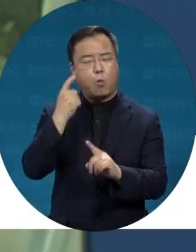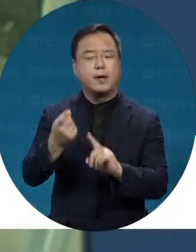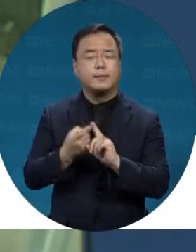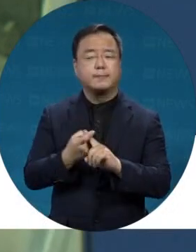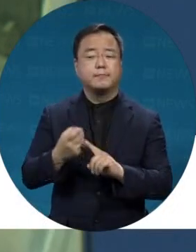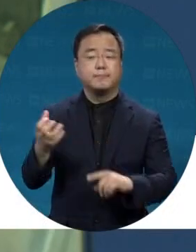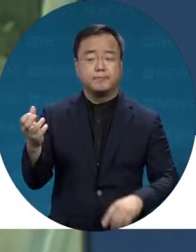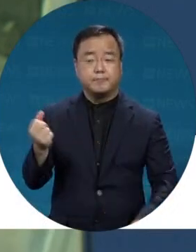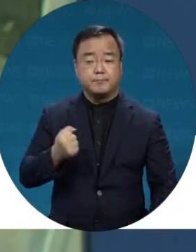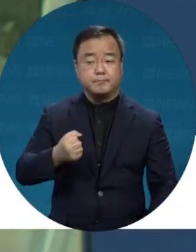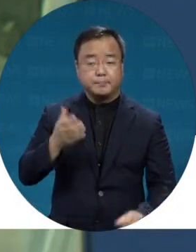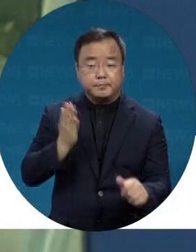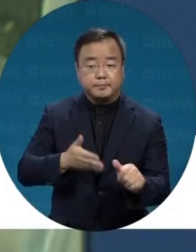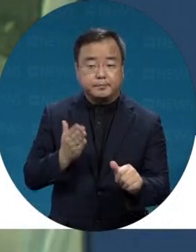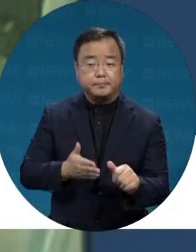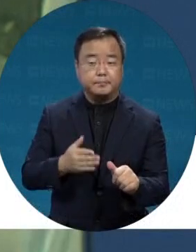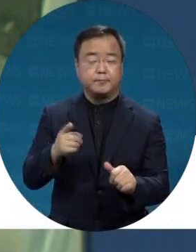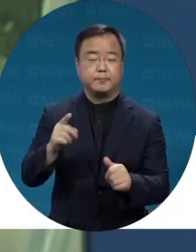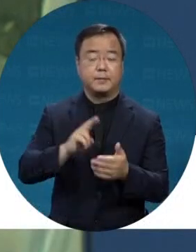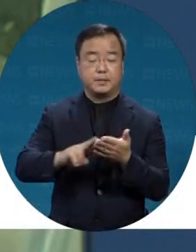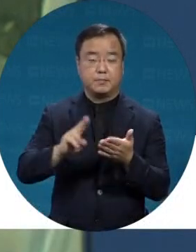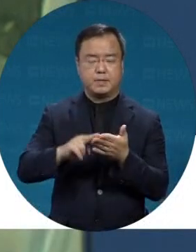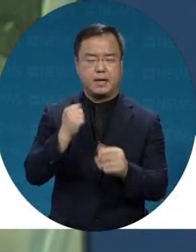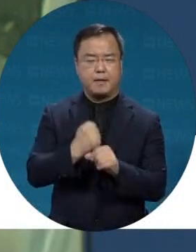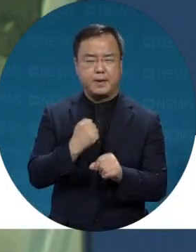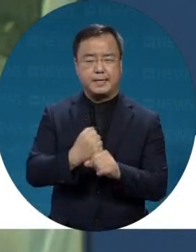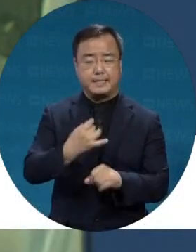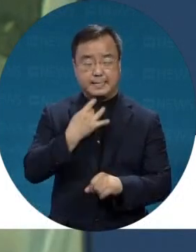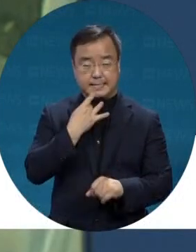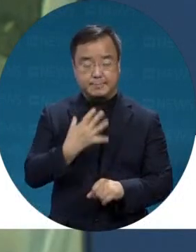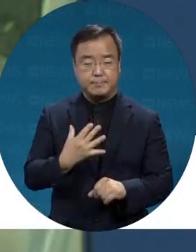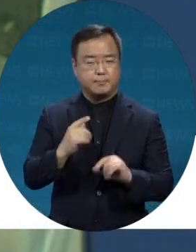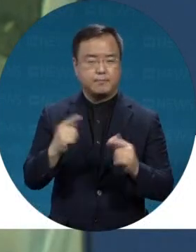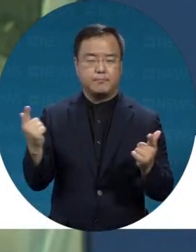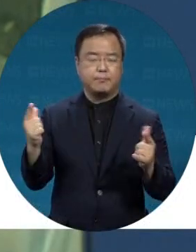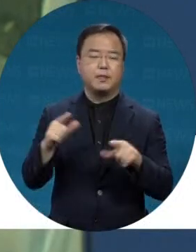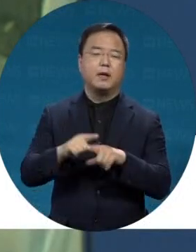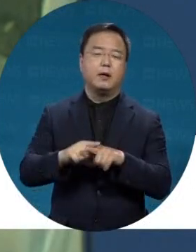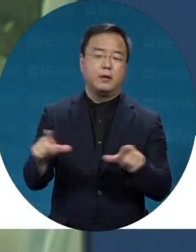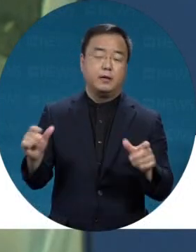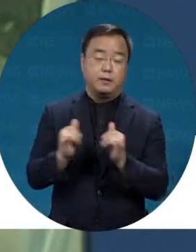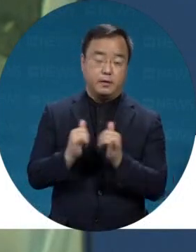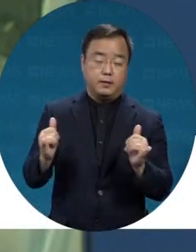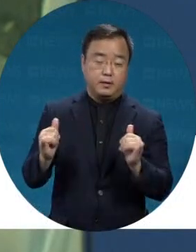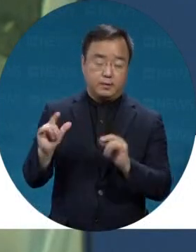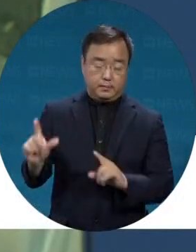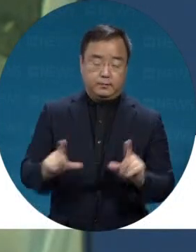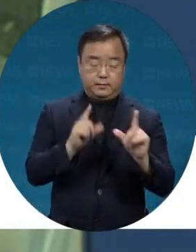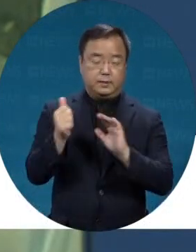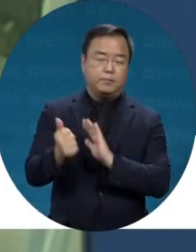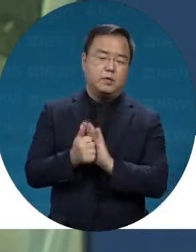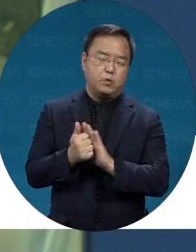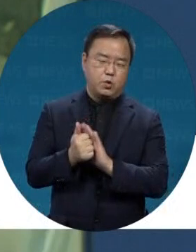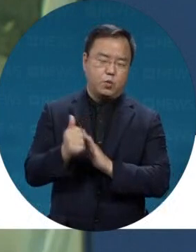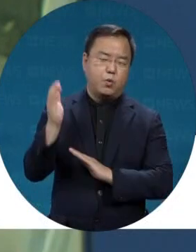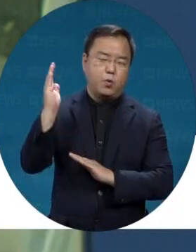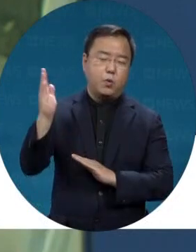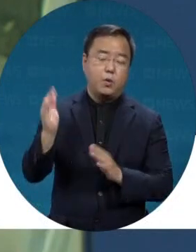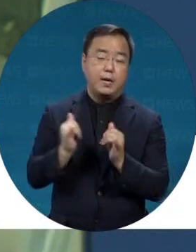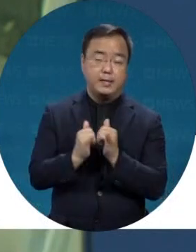가지고이 작품을 찍어내는 그런 대상이 아니라 우리 대중의 어떤 일상을 위로하는이 스토리텔러라는